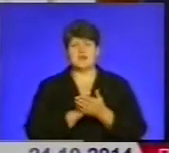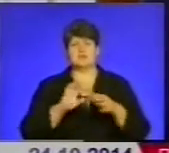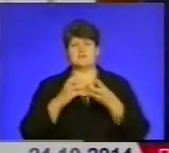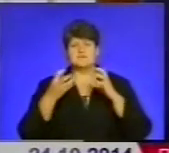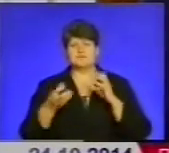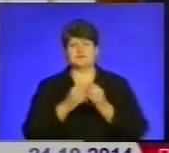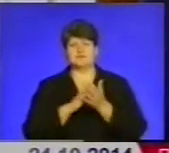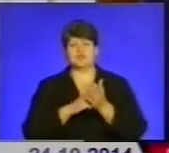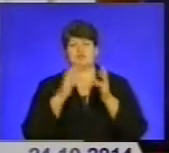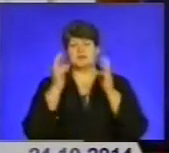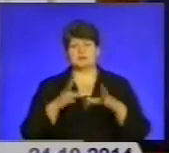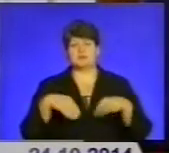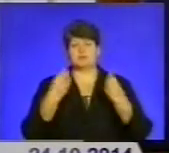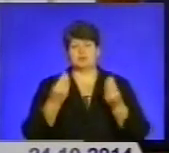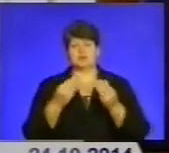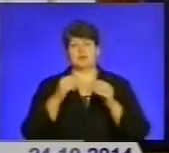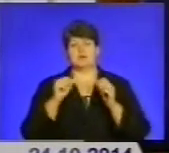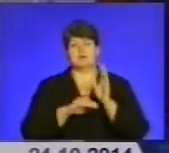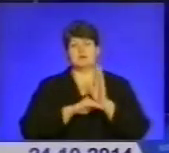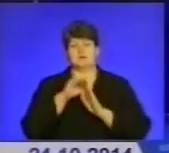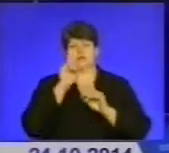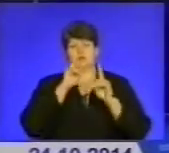трагедії передадуть парламенту нового скликання.